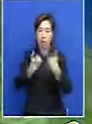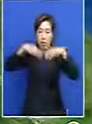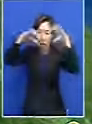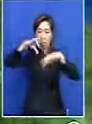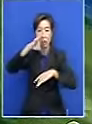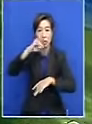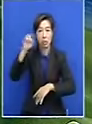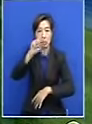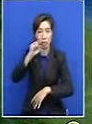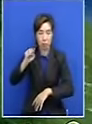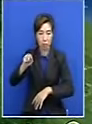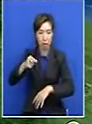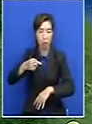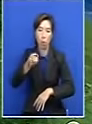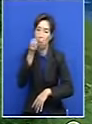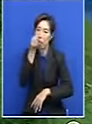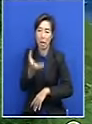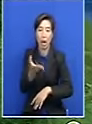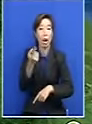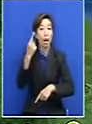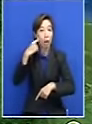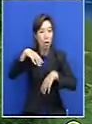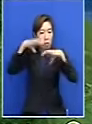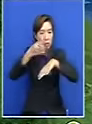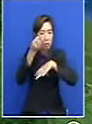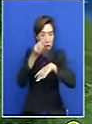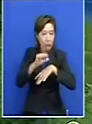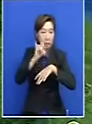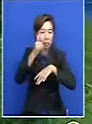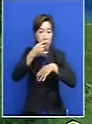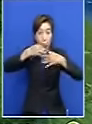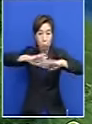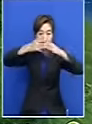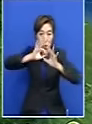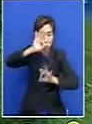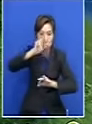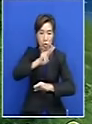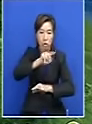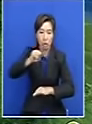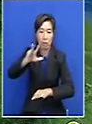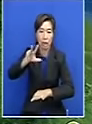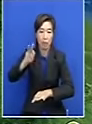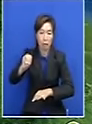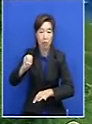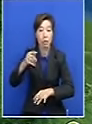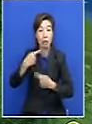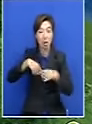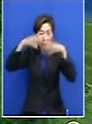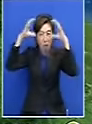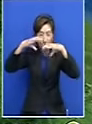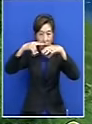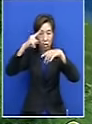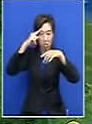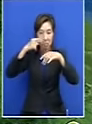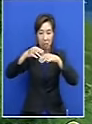นร้อยละ70ของพื้นที่มากที่สุดนะครับและมีฝนตกหนักบางแห่งครับทะเลมีคลื่นสูง 2-3 เมตรบริเวณที่มีฝนฟ้าคะ